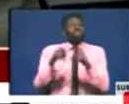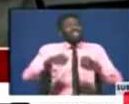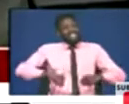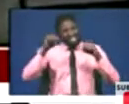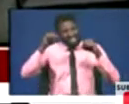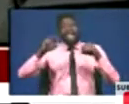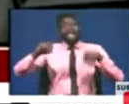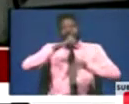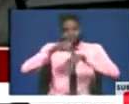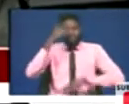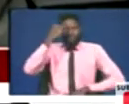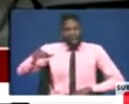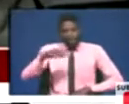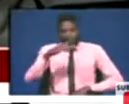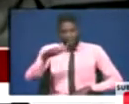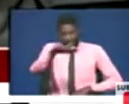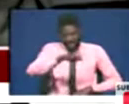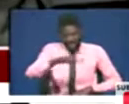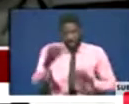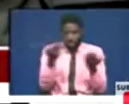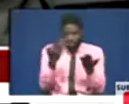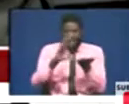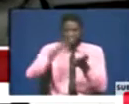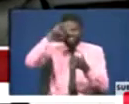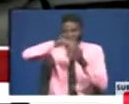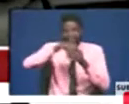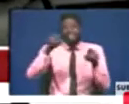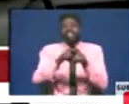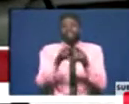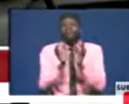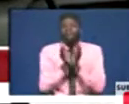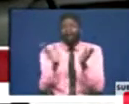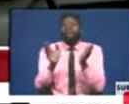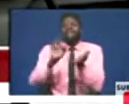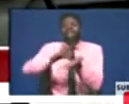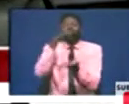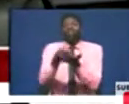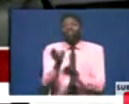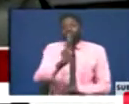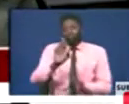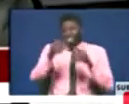uwekezaji na matumizi ya pesa za umma. Na